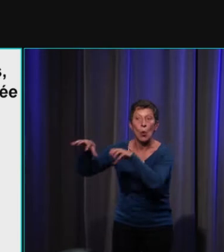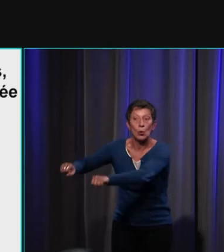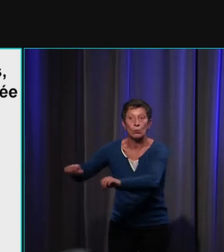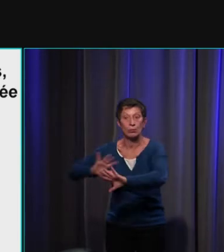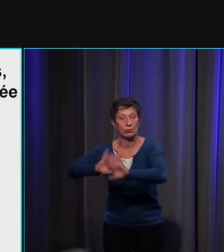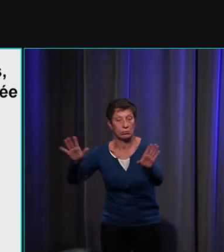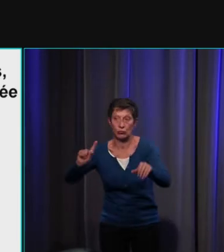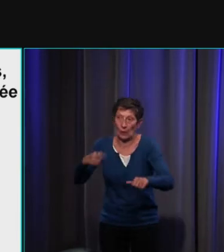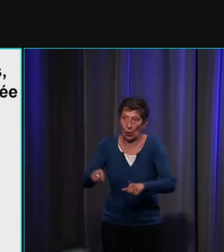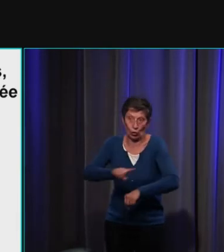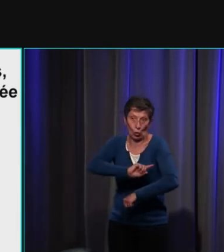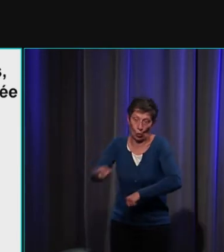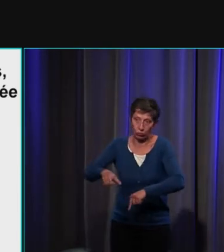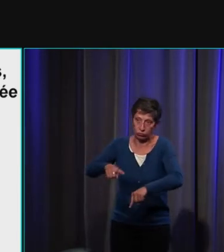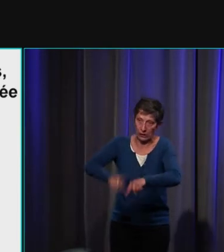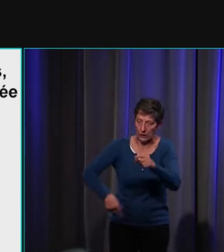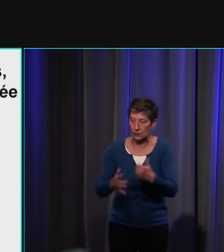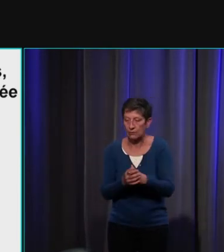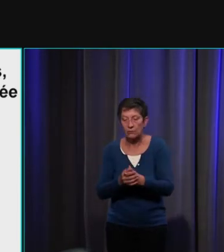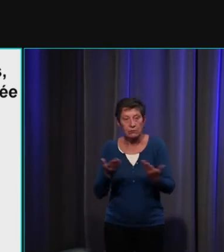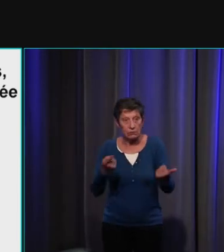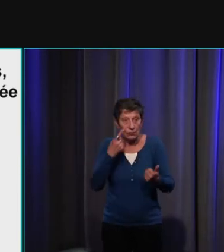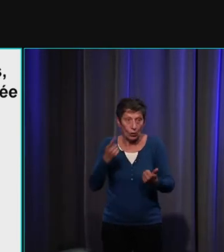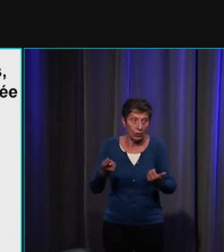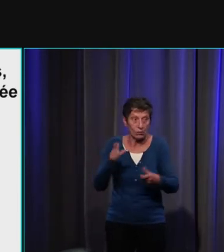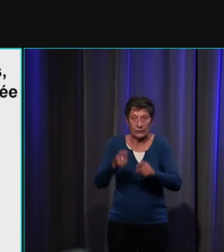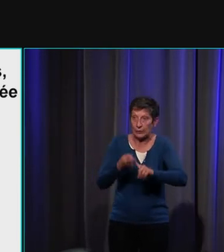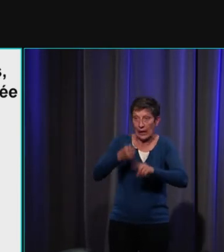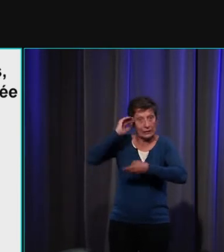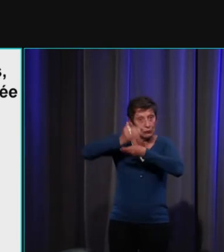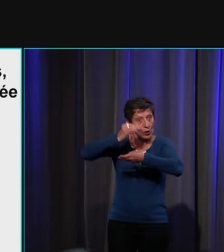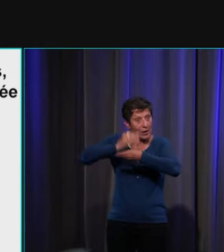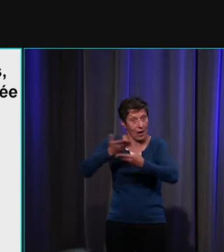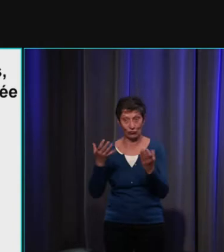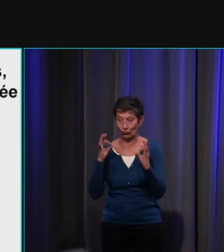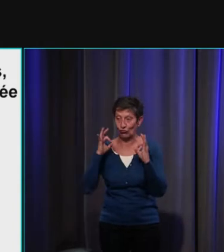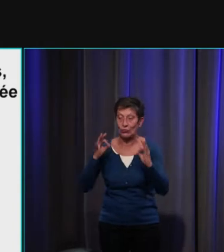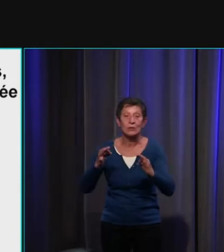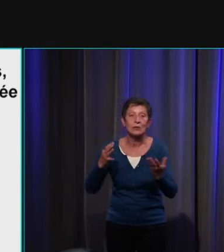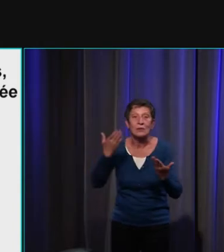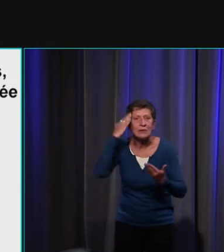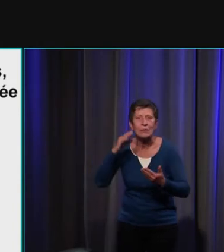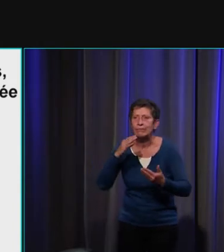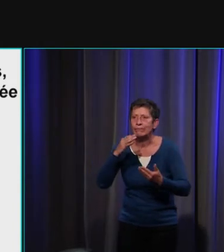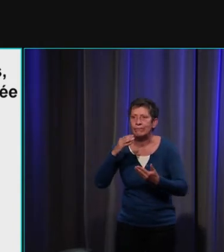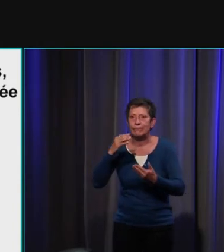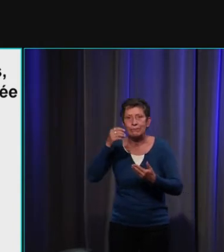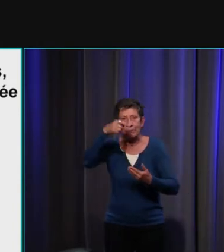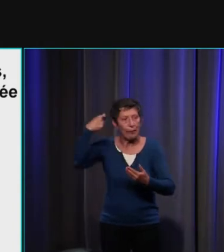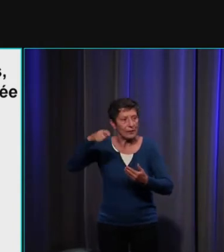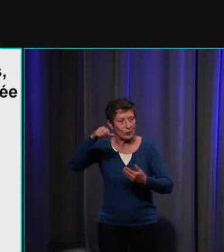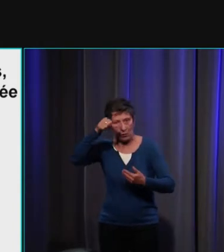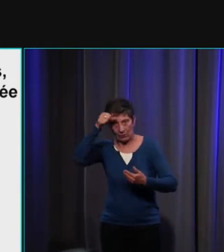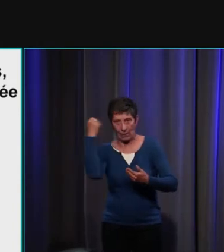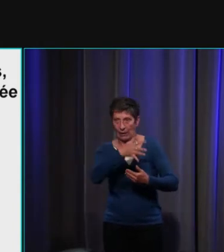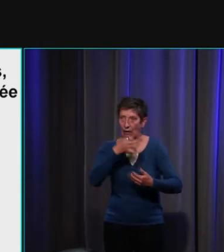voilà encore un médiéviste il ya une quinzaine d'années quand on a entendu george bush dit qu'il allait faire une guerre préventive